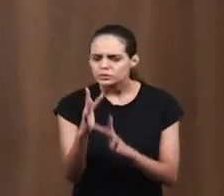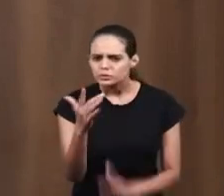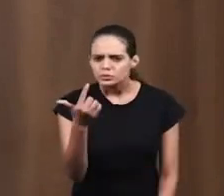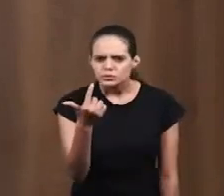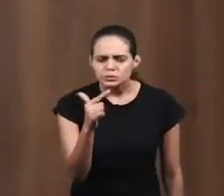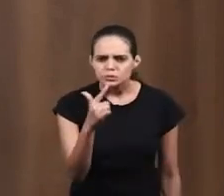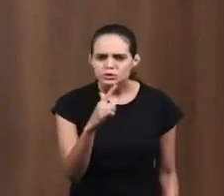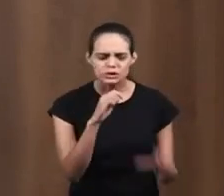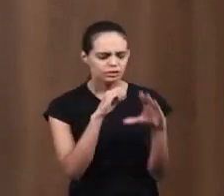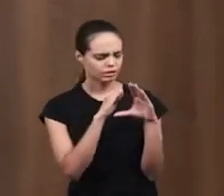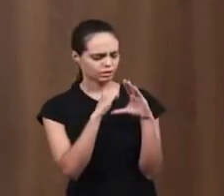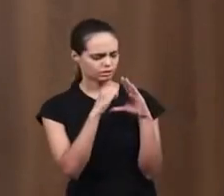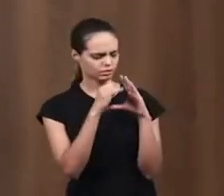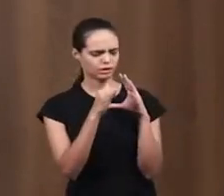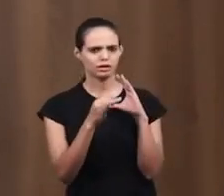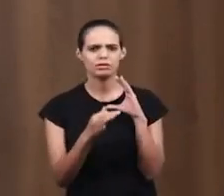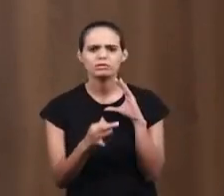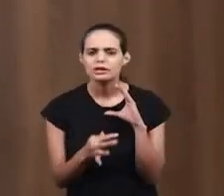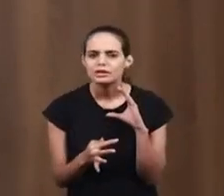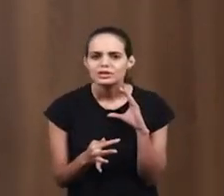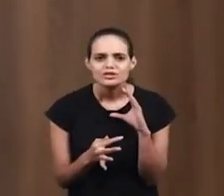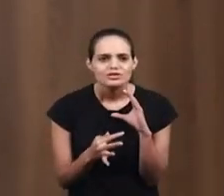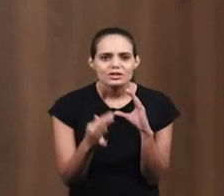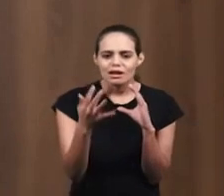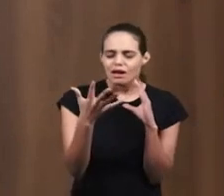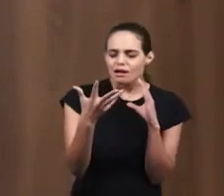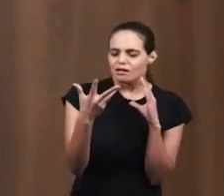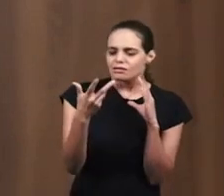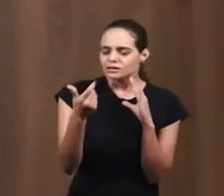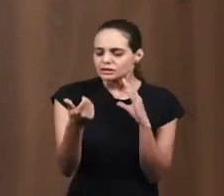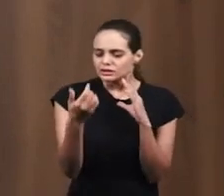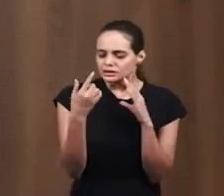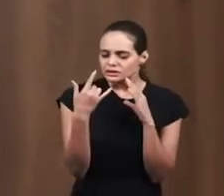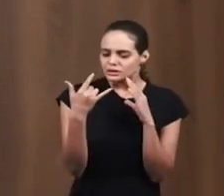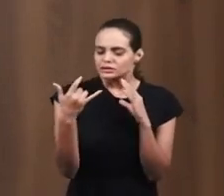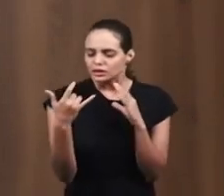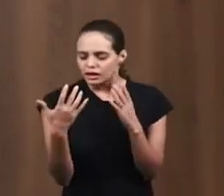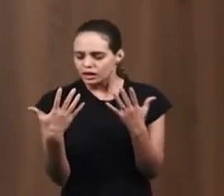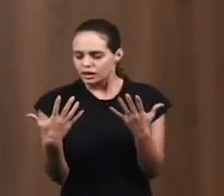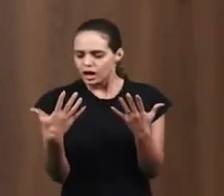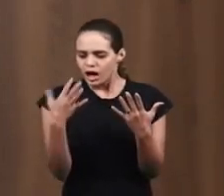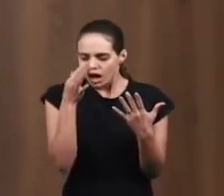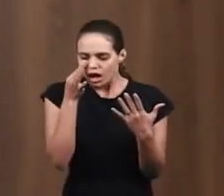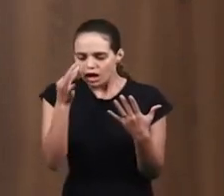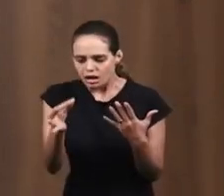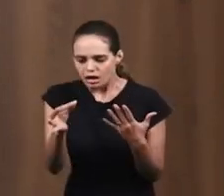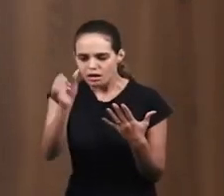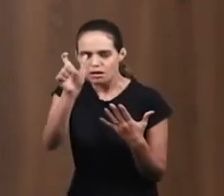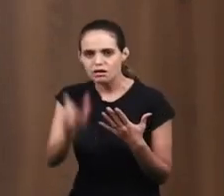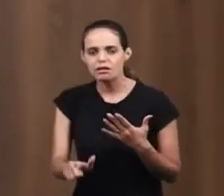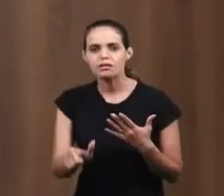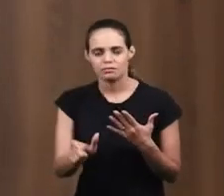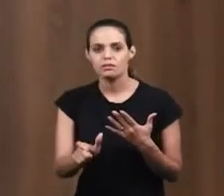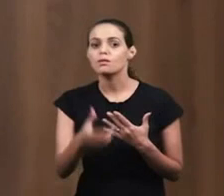Bezug auf Aussehen, hatte der Herr Jesus überhaupt keine Attraktiva, die